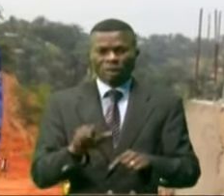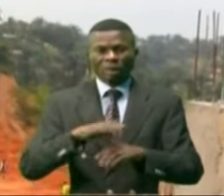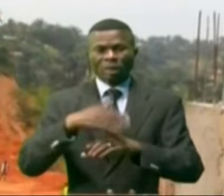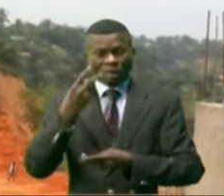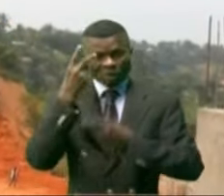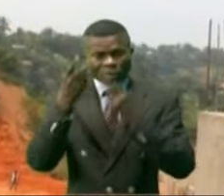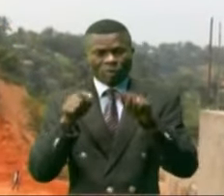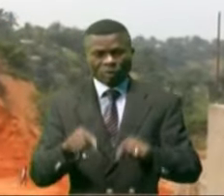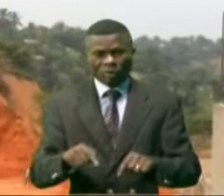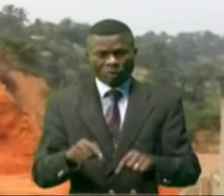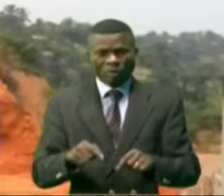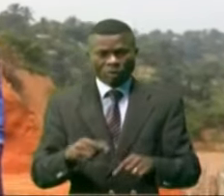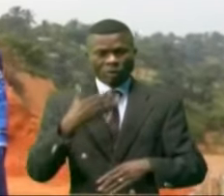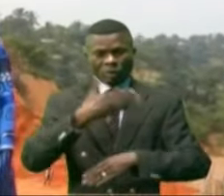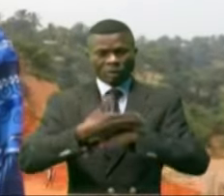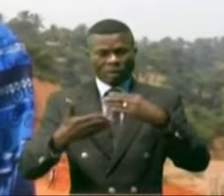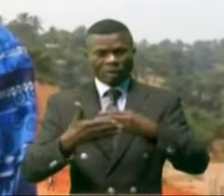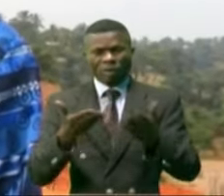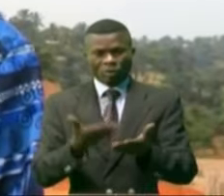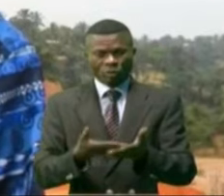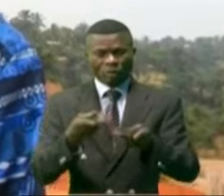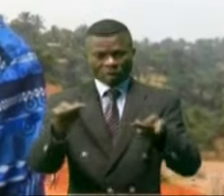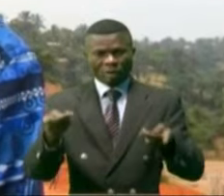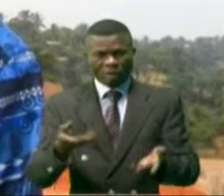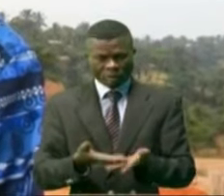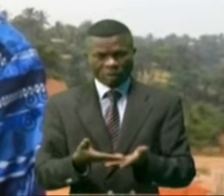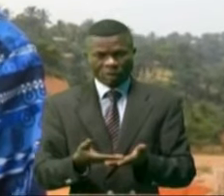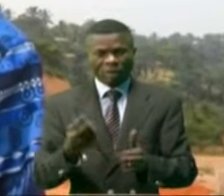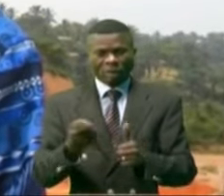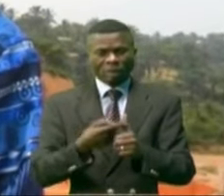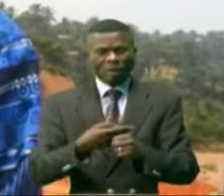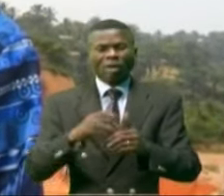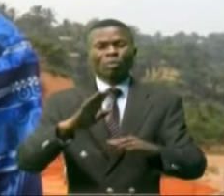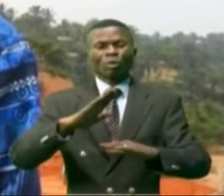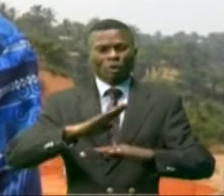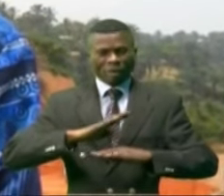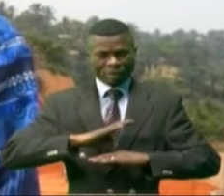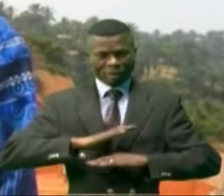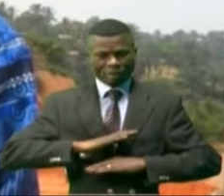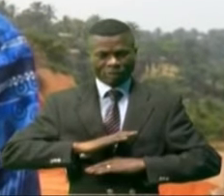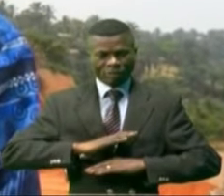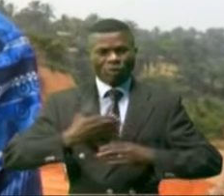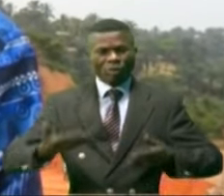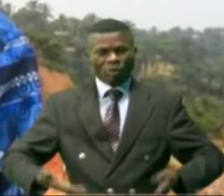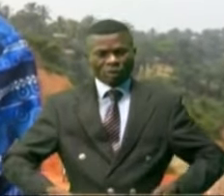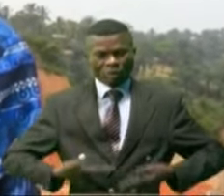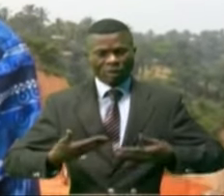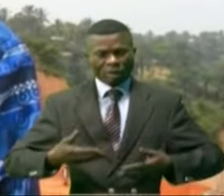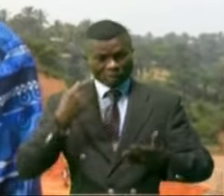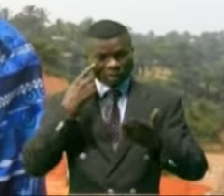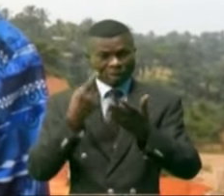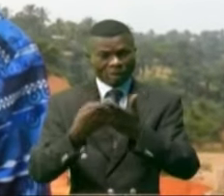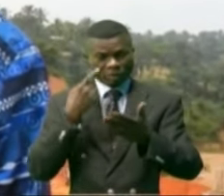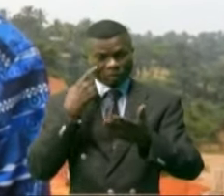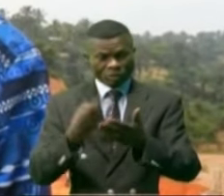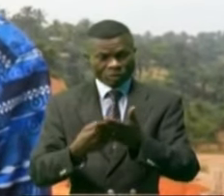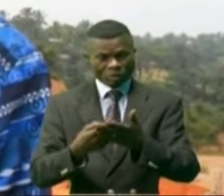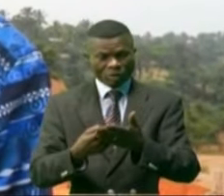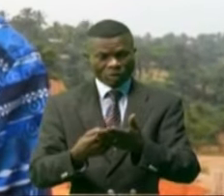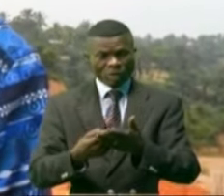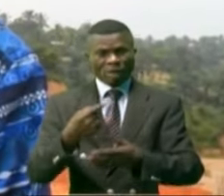cette visite du chantier, c'est la satisfaction de constater